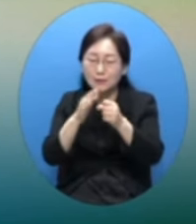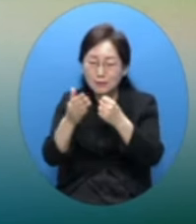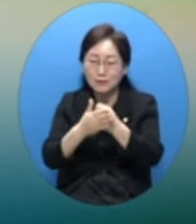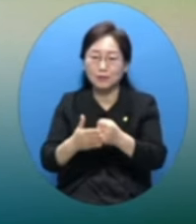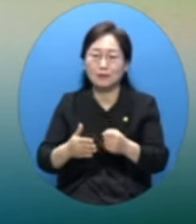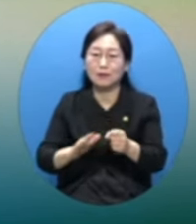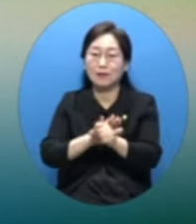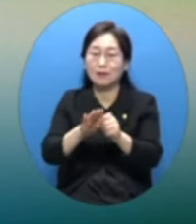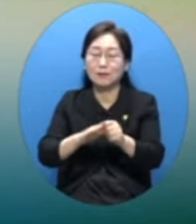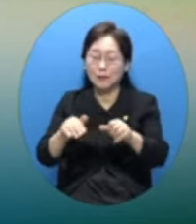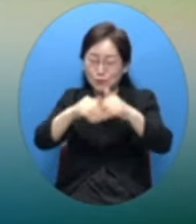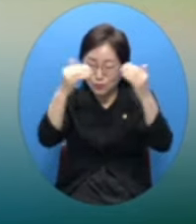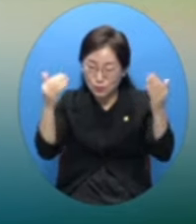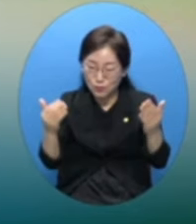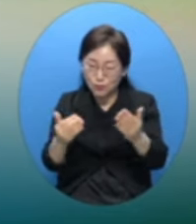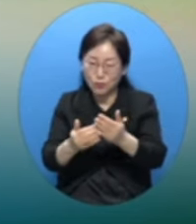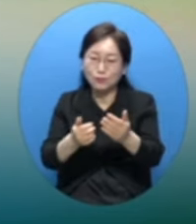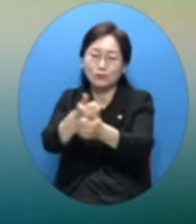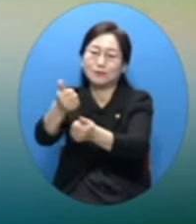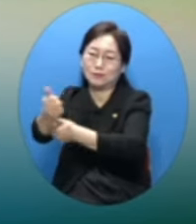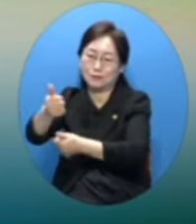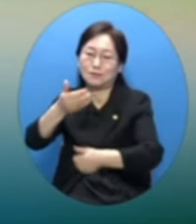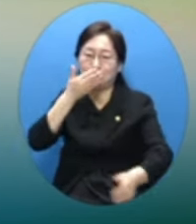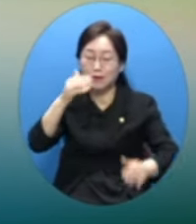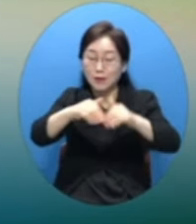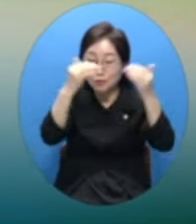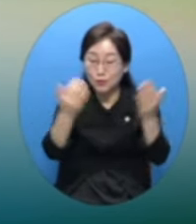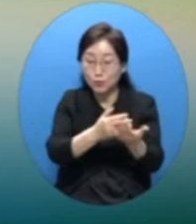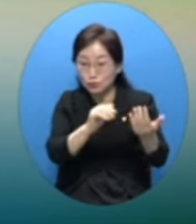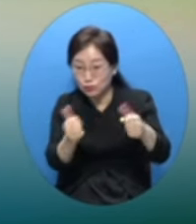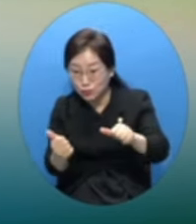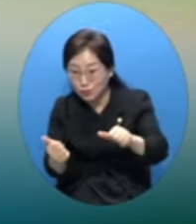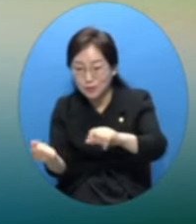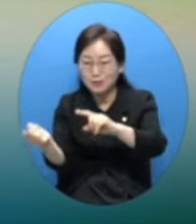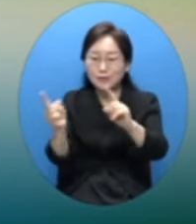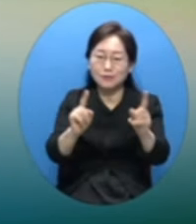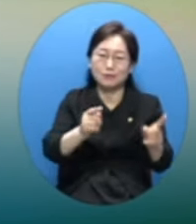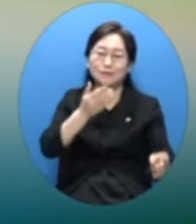사랑이 모든 것을 이긴다. 모든 죽은 것들을 살린다.